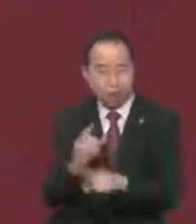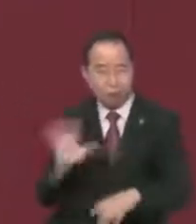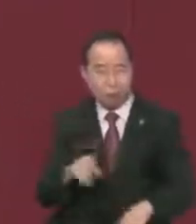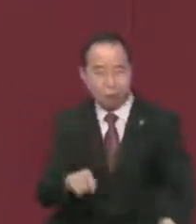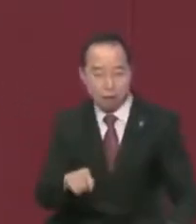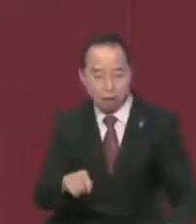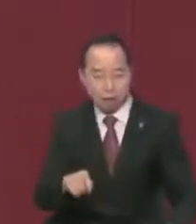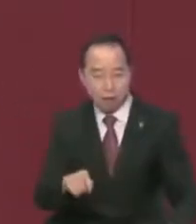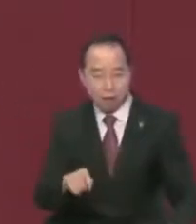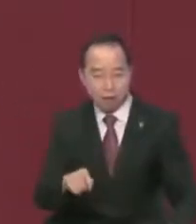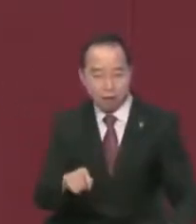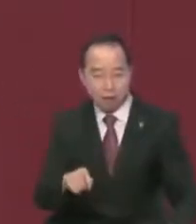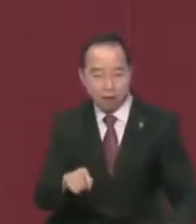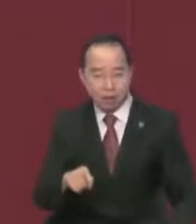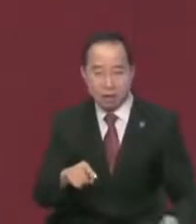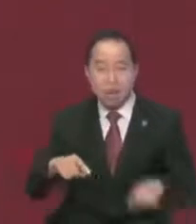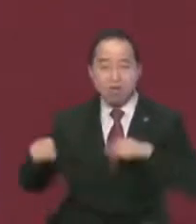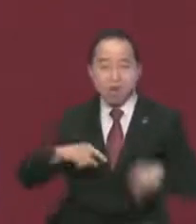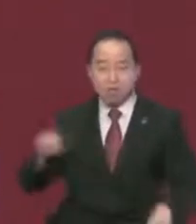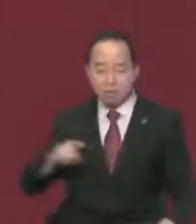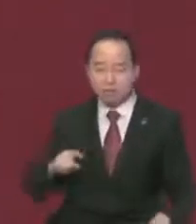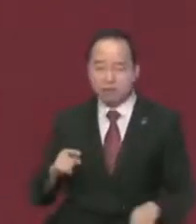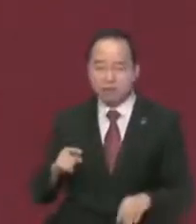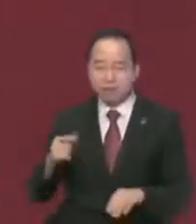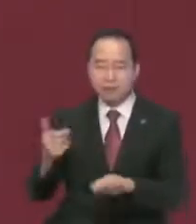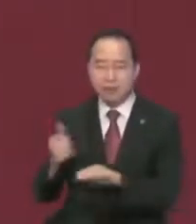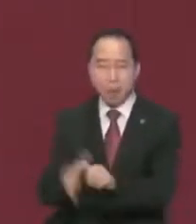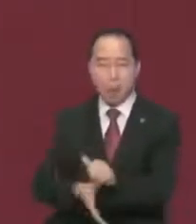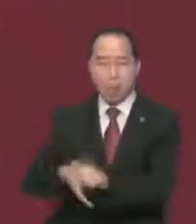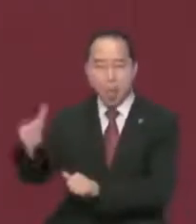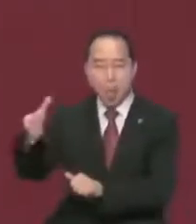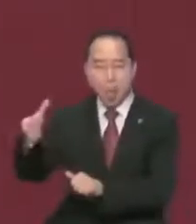상대를 골탕 먹이는 일이 정치인 것처럼 비치곤 했습니다.